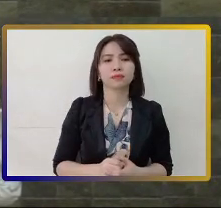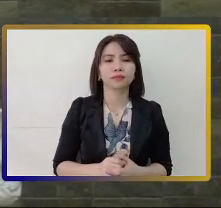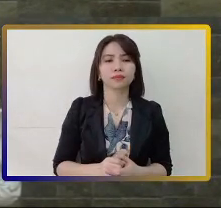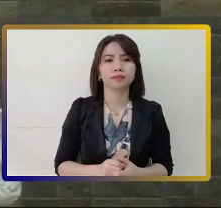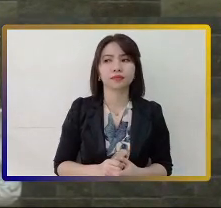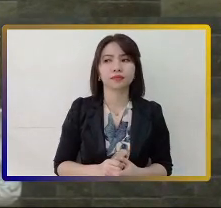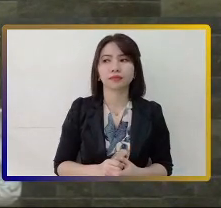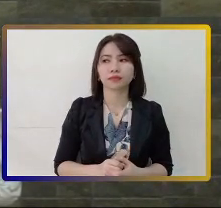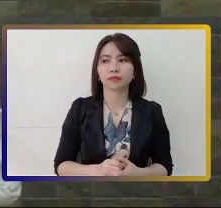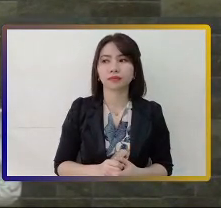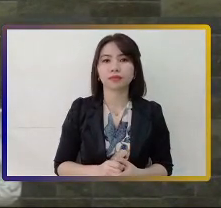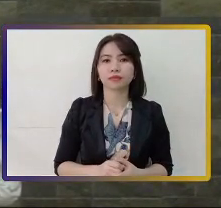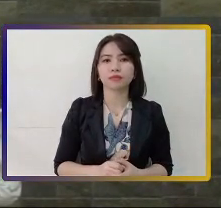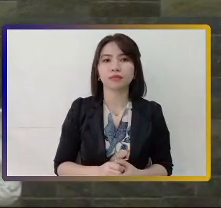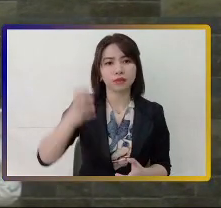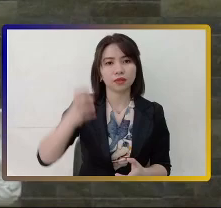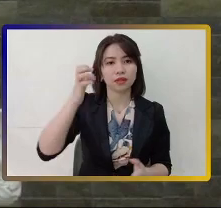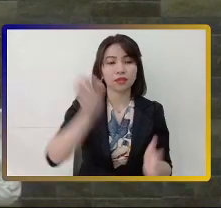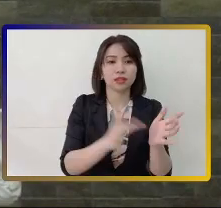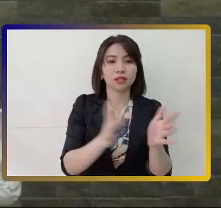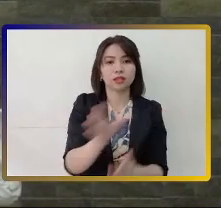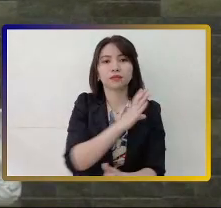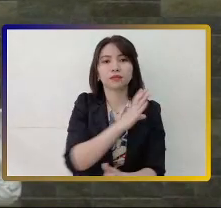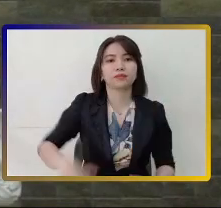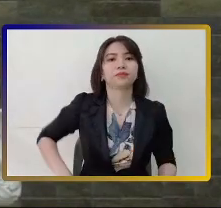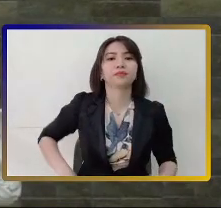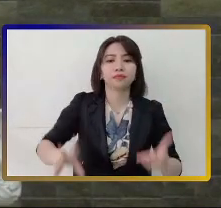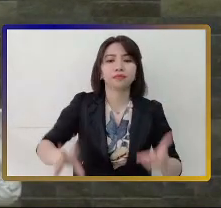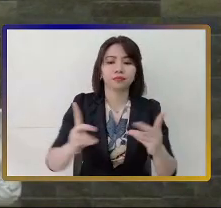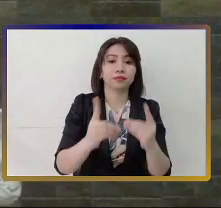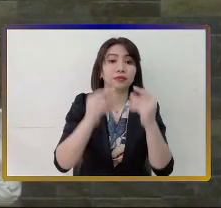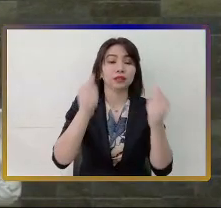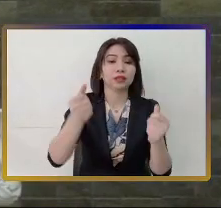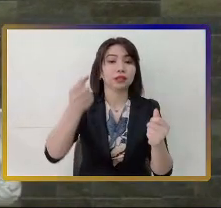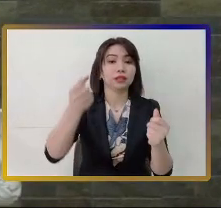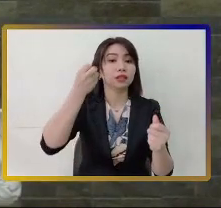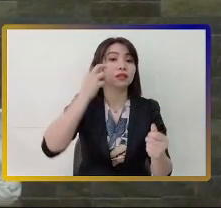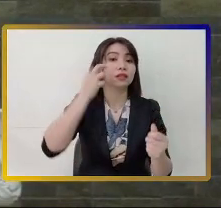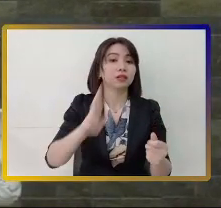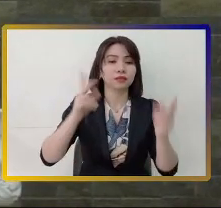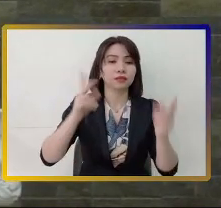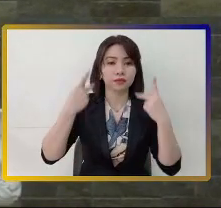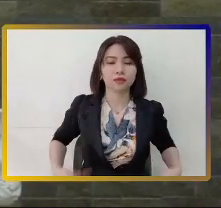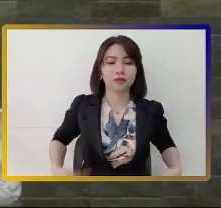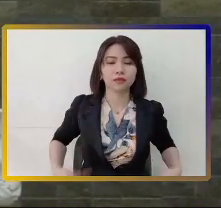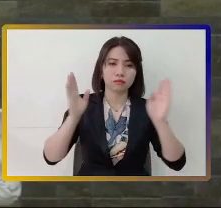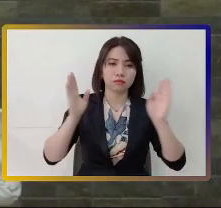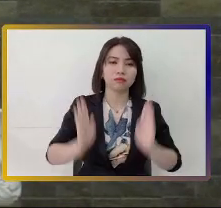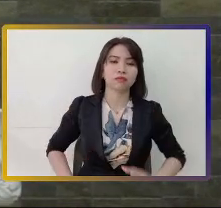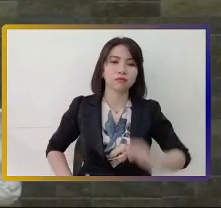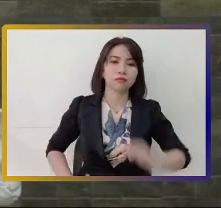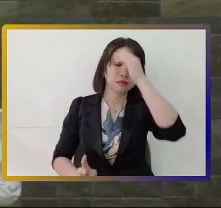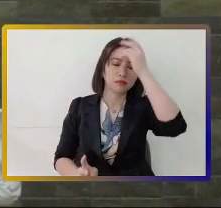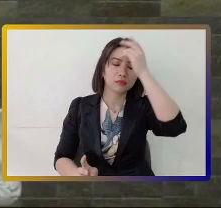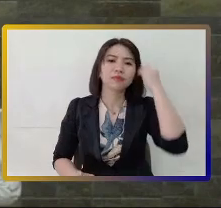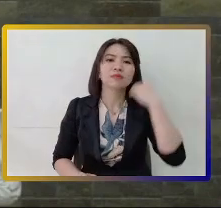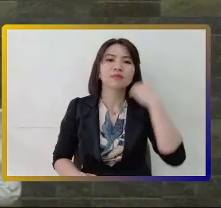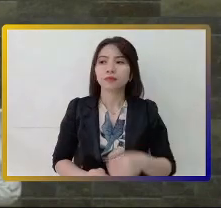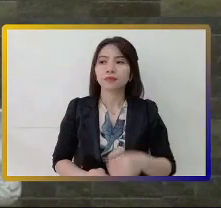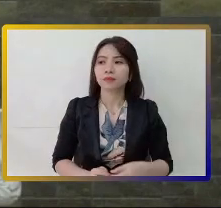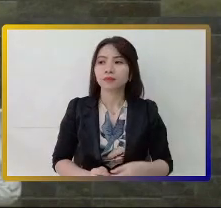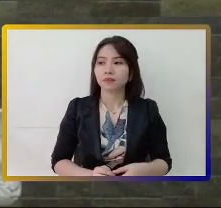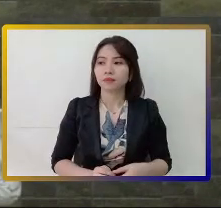lays his hands on her. Ano po ang ibig sabihin yan? All right. Here is your